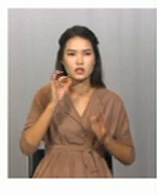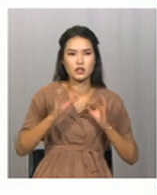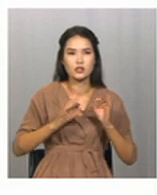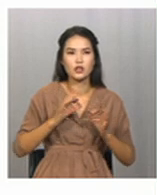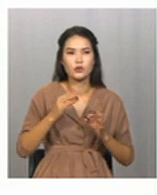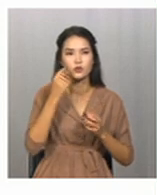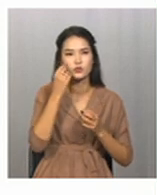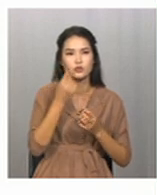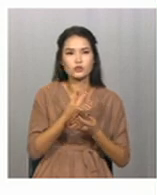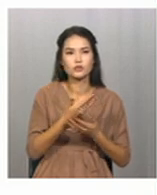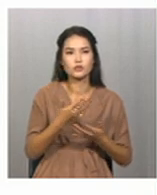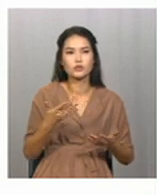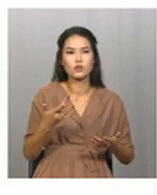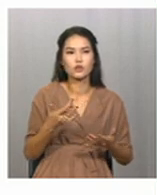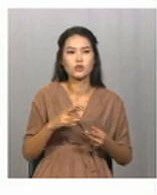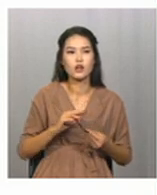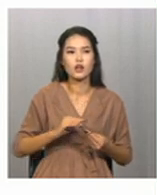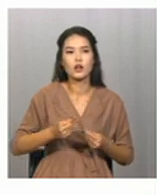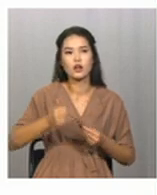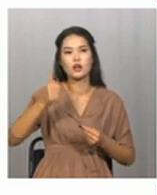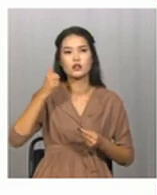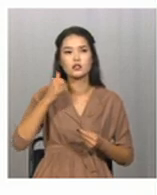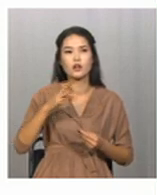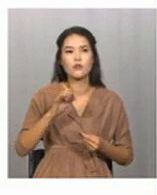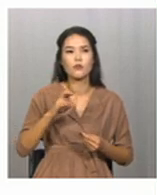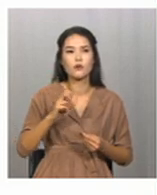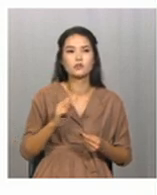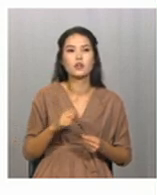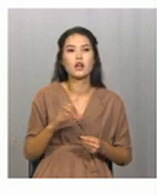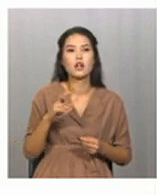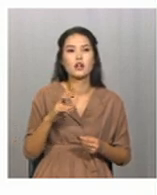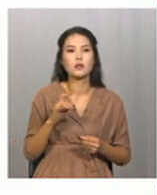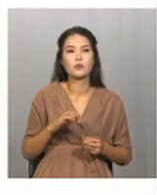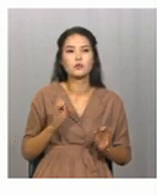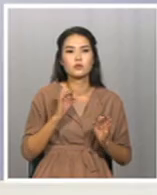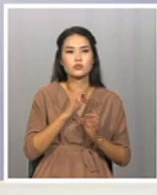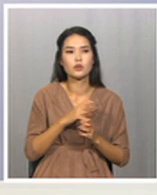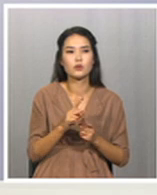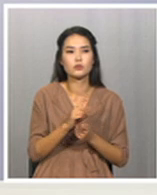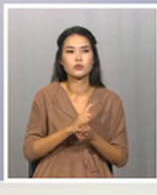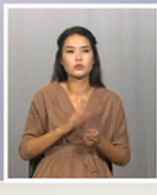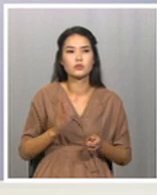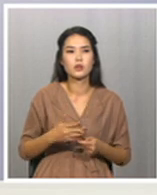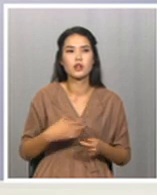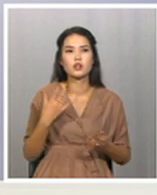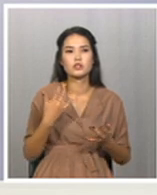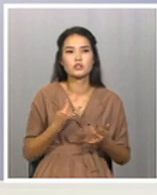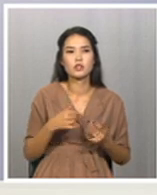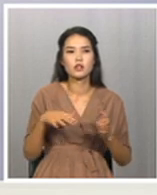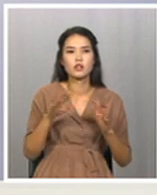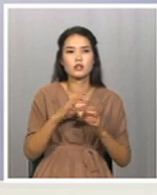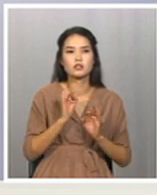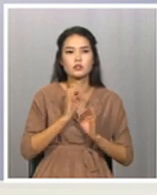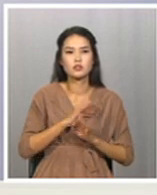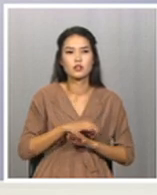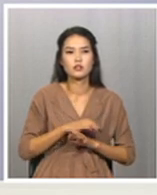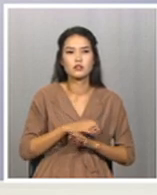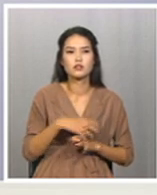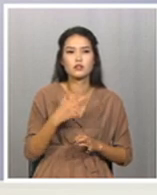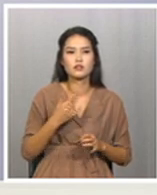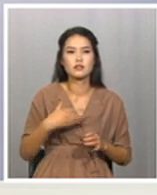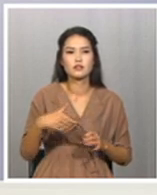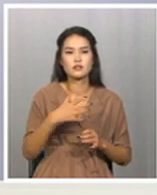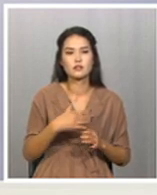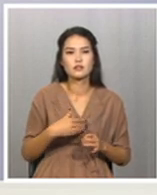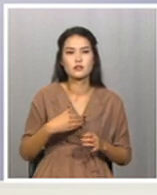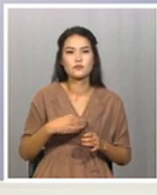сұлбасын, артқы фонын, сондай-ақ элементтердің орналасуын өзгертуге болады. Аталған ережелерді қолдана отырып, біз сіздермен